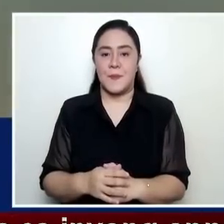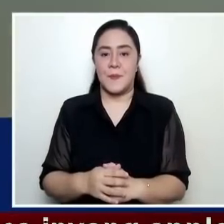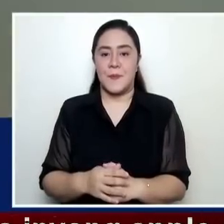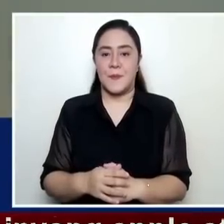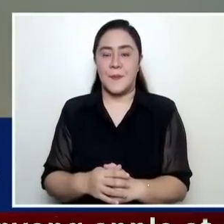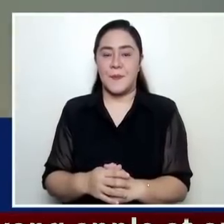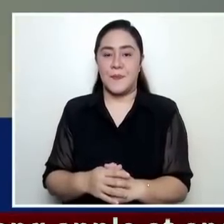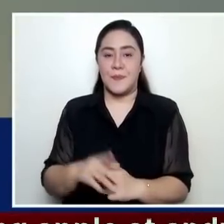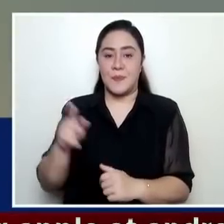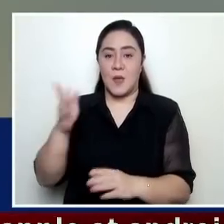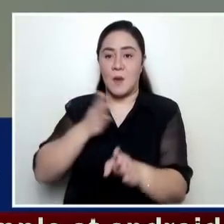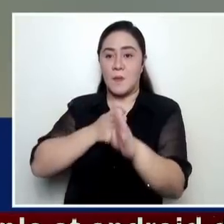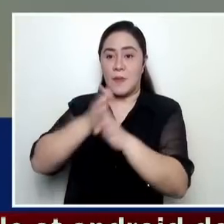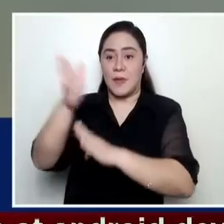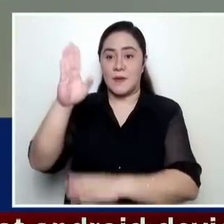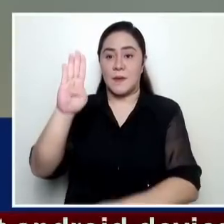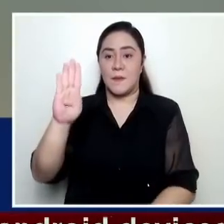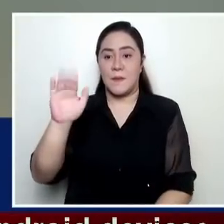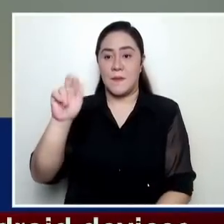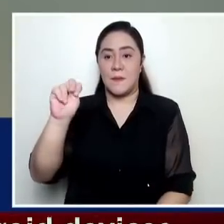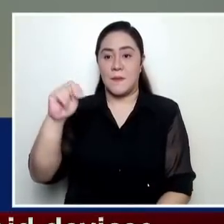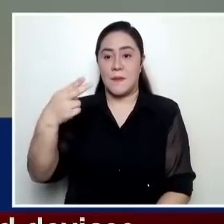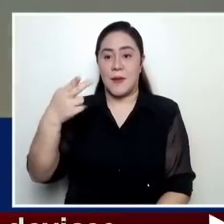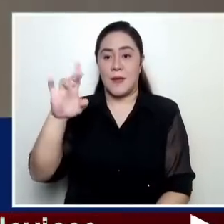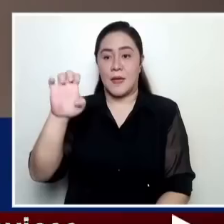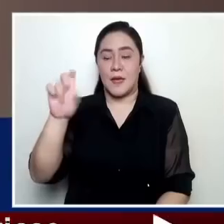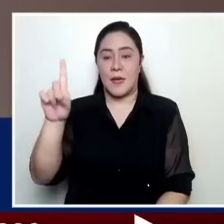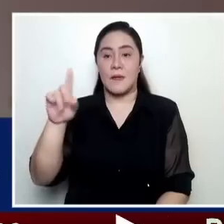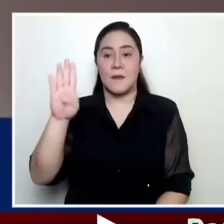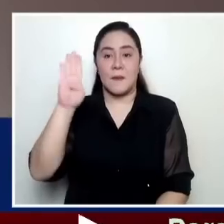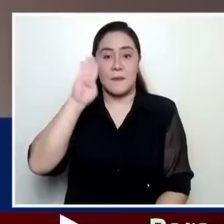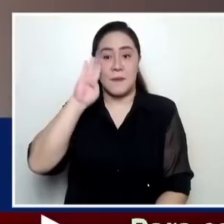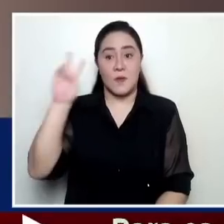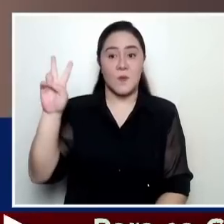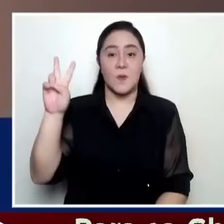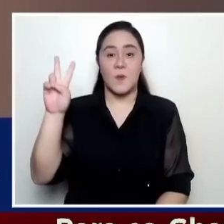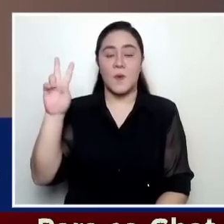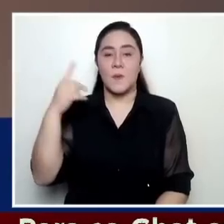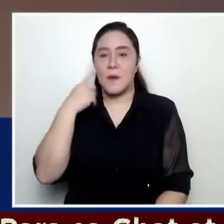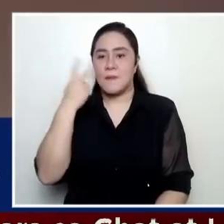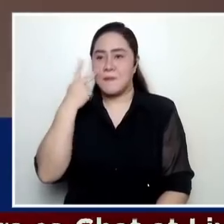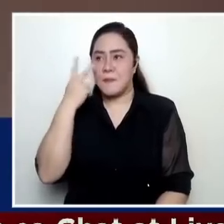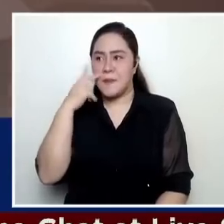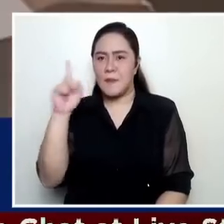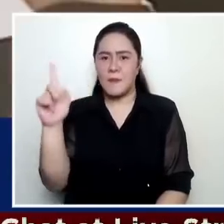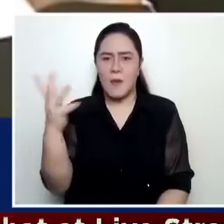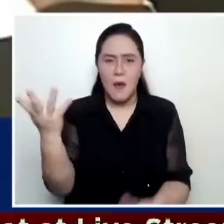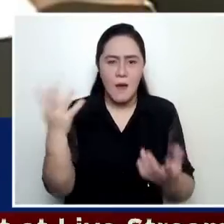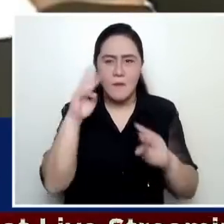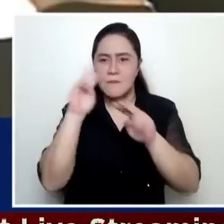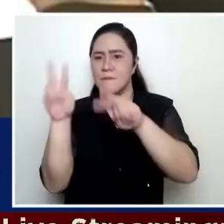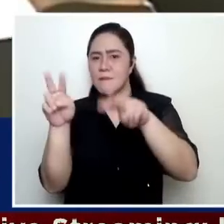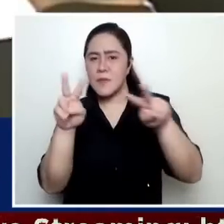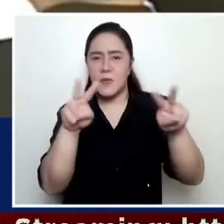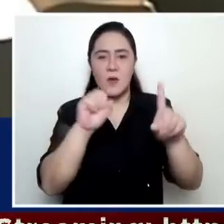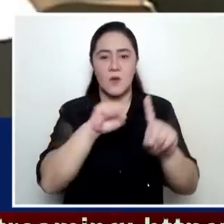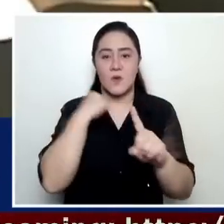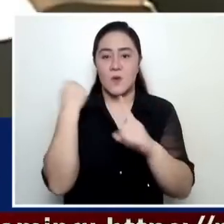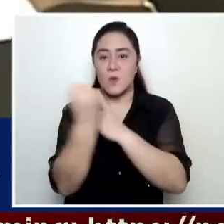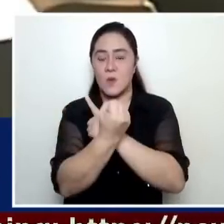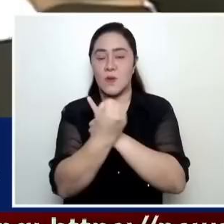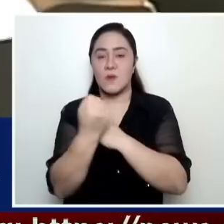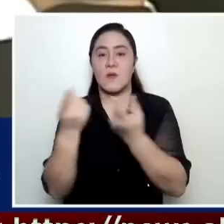Dumiretso sa Banggued si Pangulong Marcos Jr. kung saan kinumusta niya ang sitwasyon ng mga naapektuhan ng lindol. Pinangunahan din niya ang